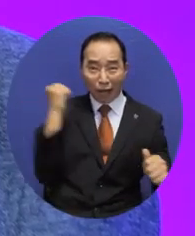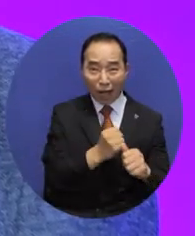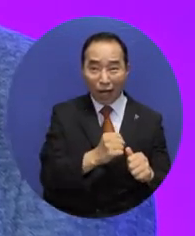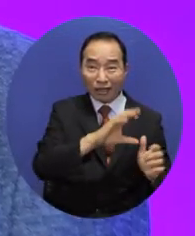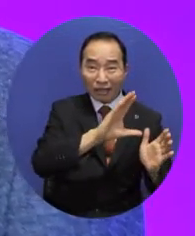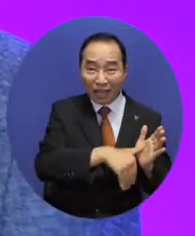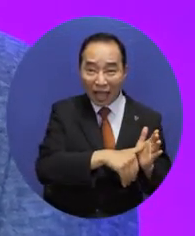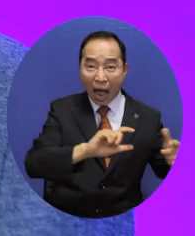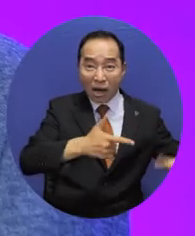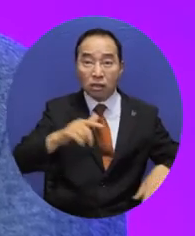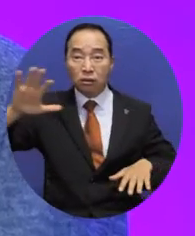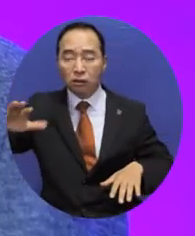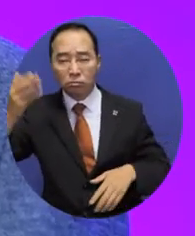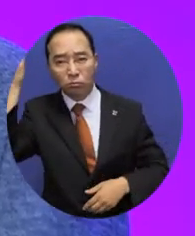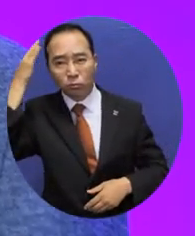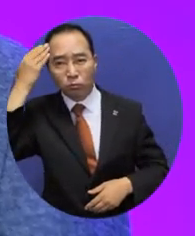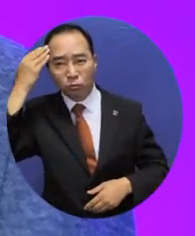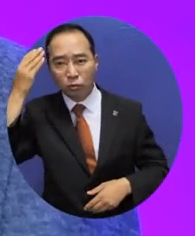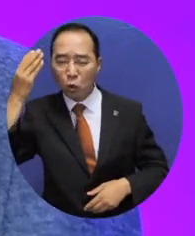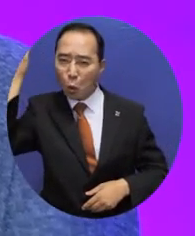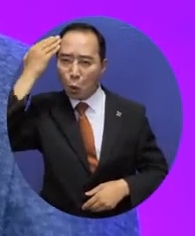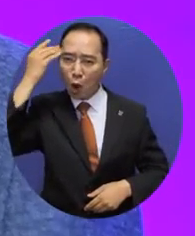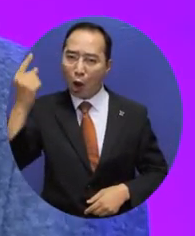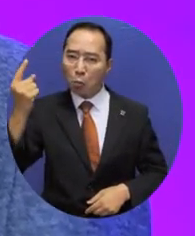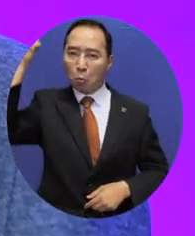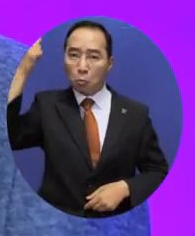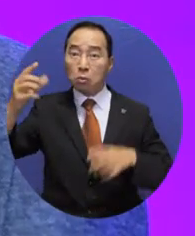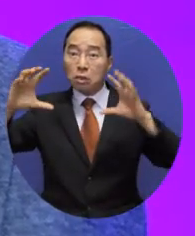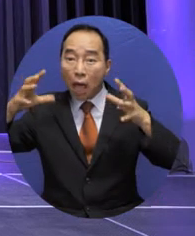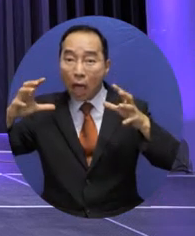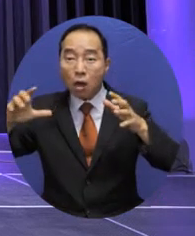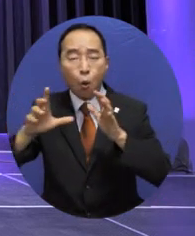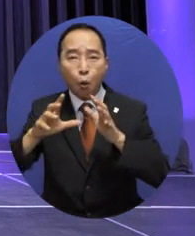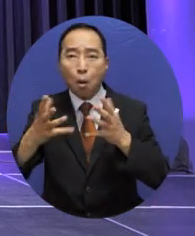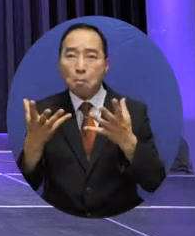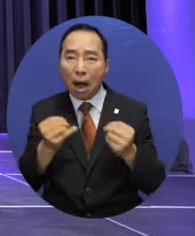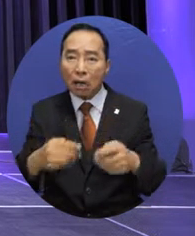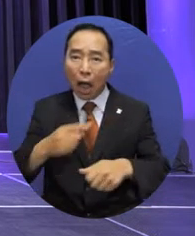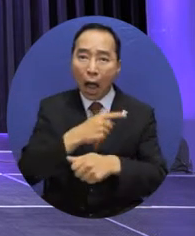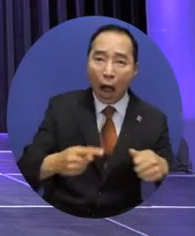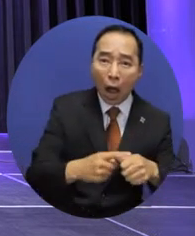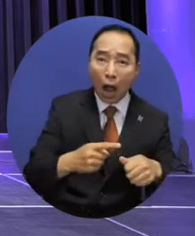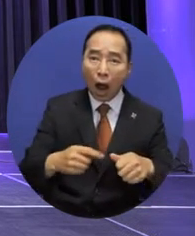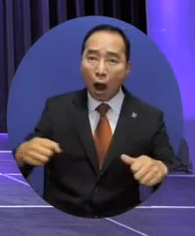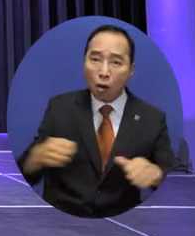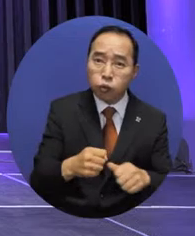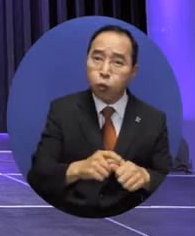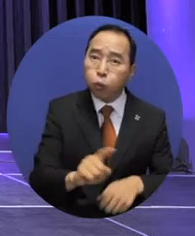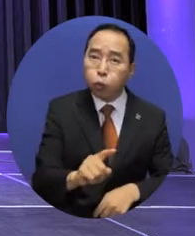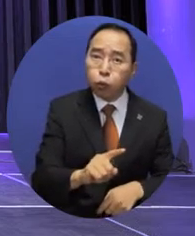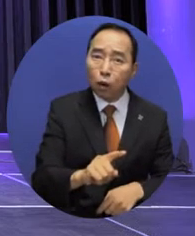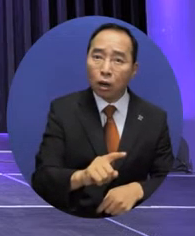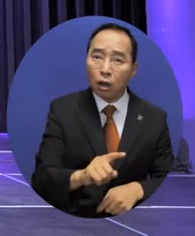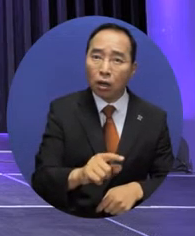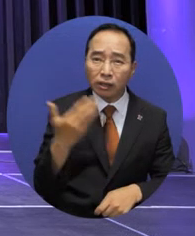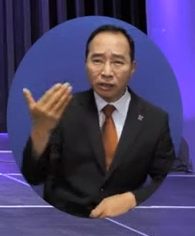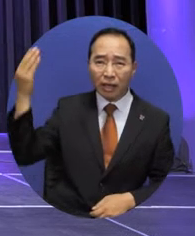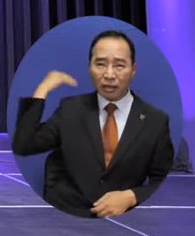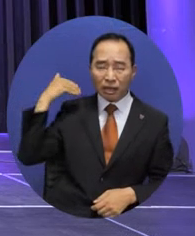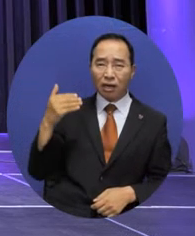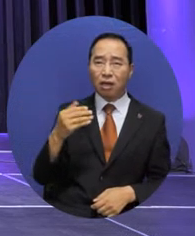또 인간의 상식과 교양이 가장 증대된 시기에 왜 아우슈비츠에서부터 시작해서